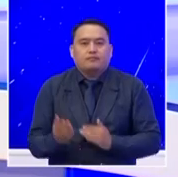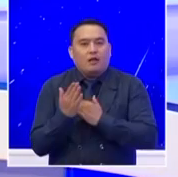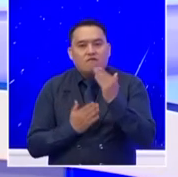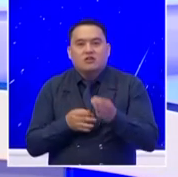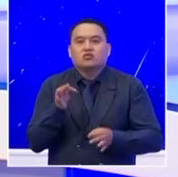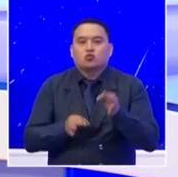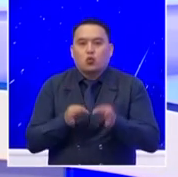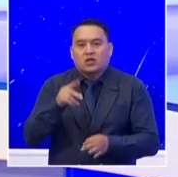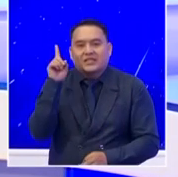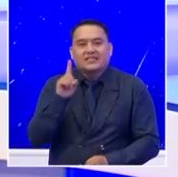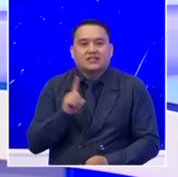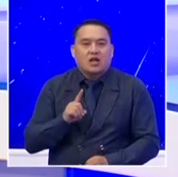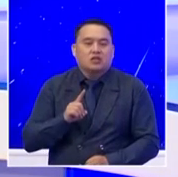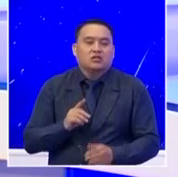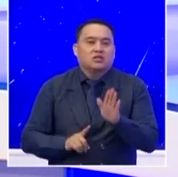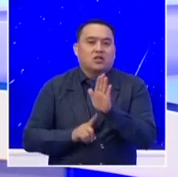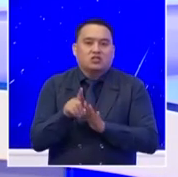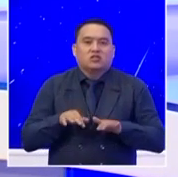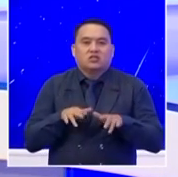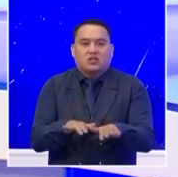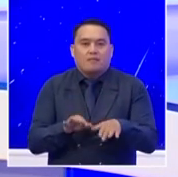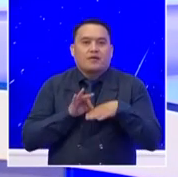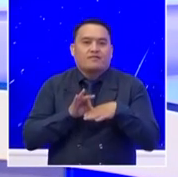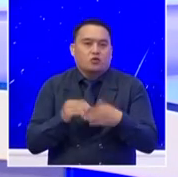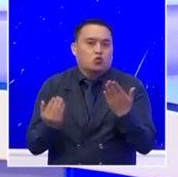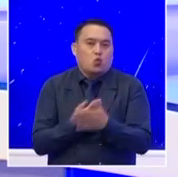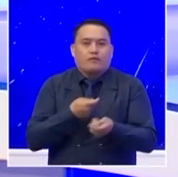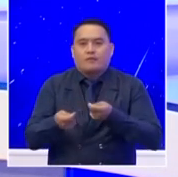Верховный суд Израиля начал слушание по вопросу формирования нового